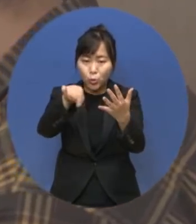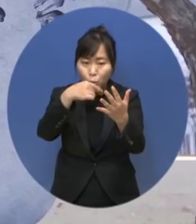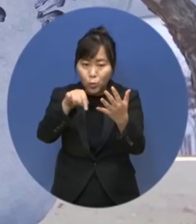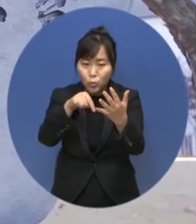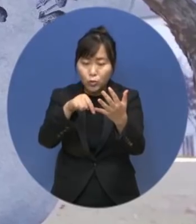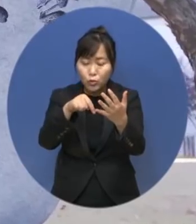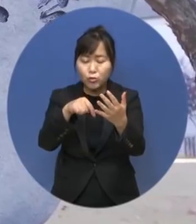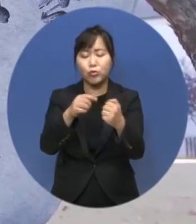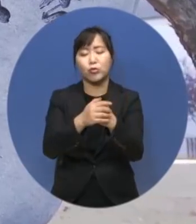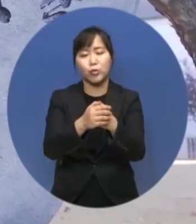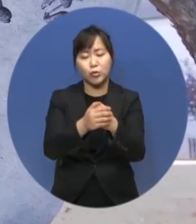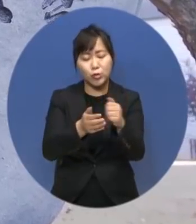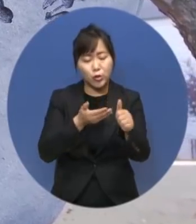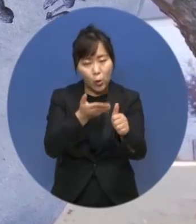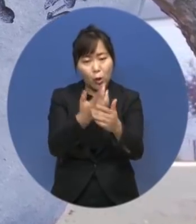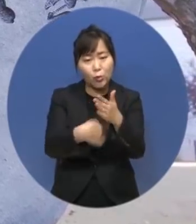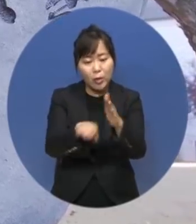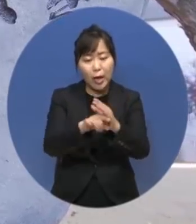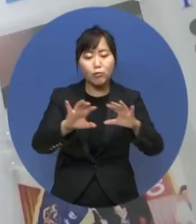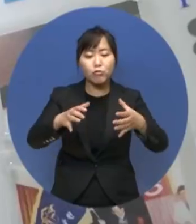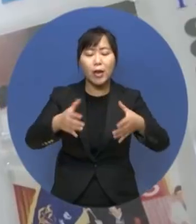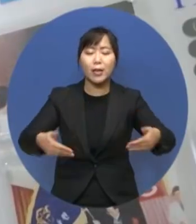설립된 국가기관입니다.